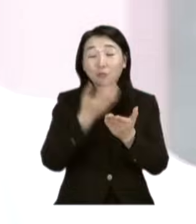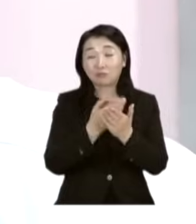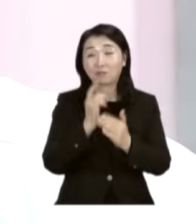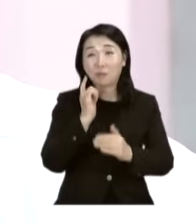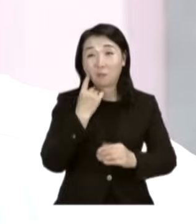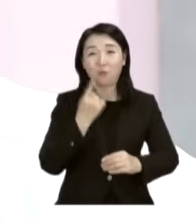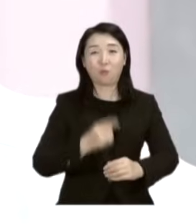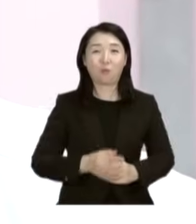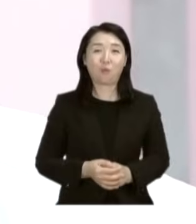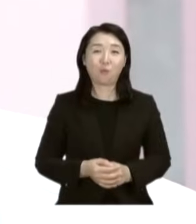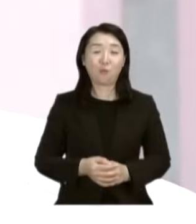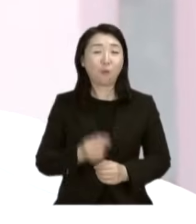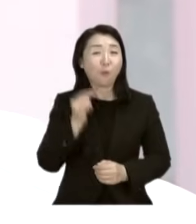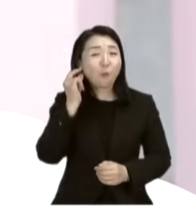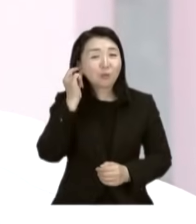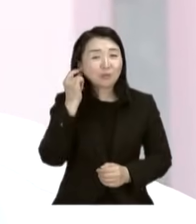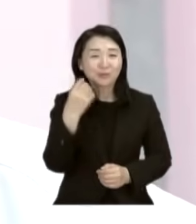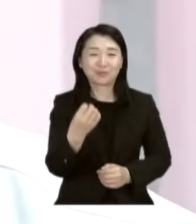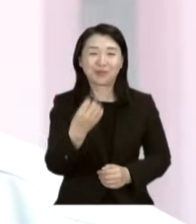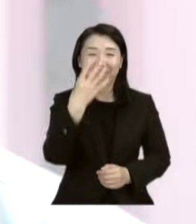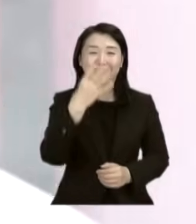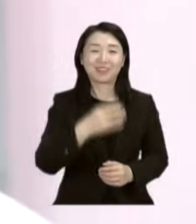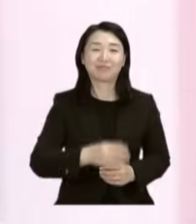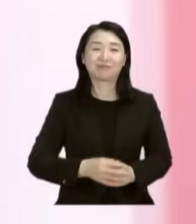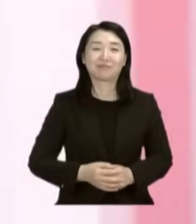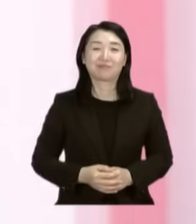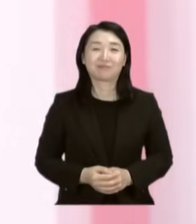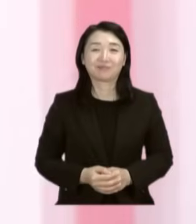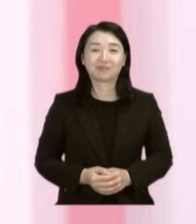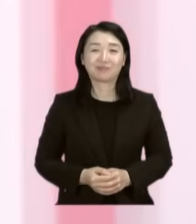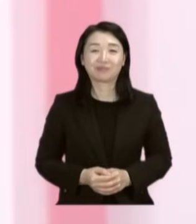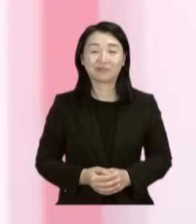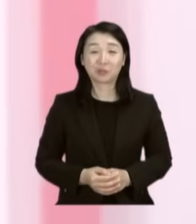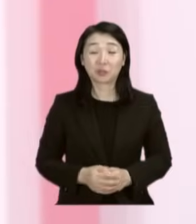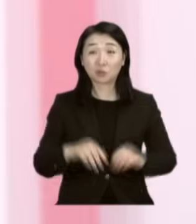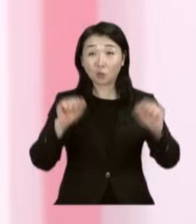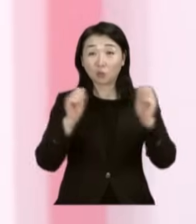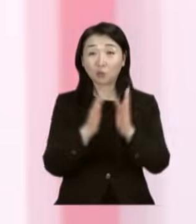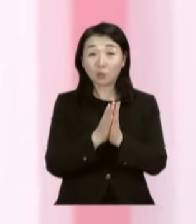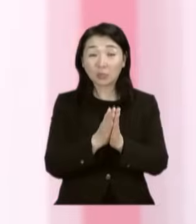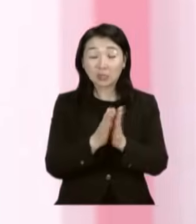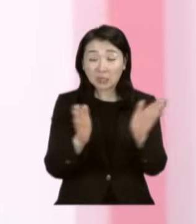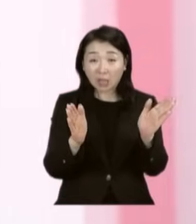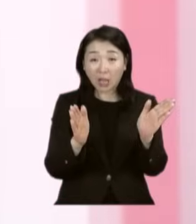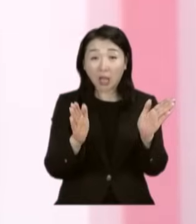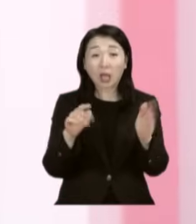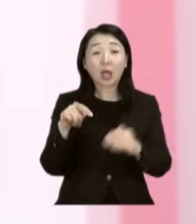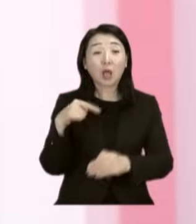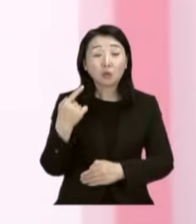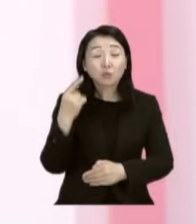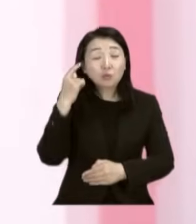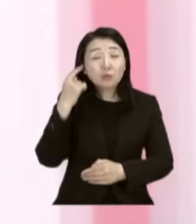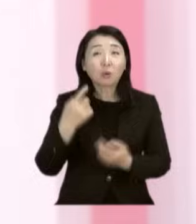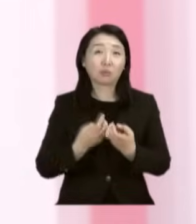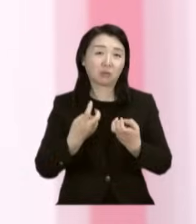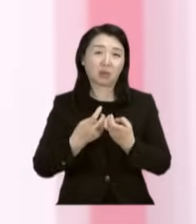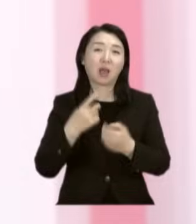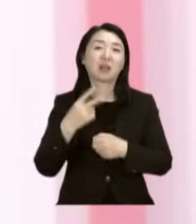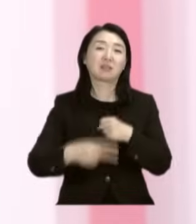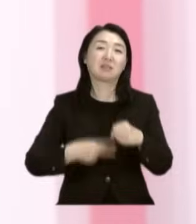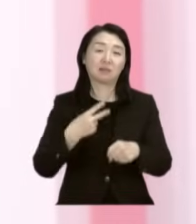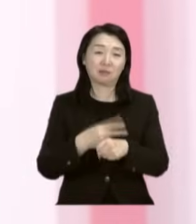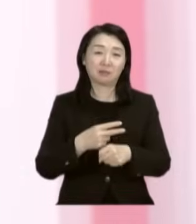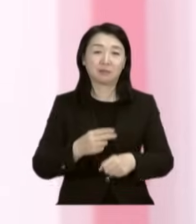왼쪽은 좀 이쁘다 그죠 오른쪽은 어 오른쪽은 그럼 주지수 시작해서 얼마 만에 귀가 그렇게 돼요 한 2년 된 거